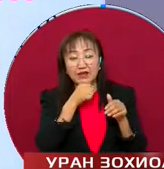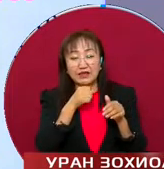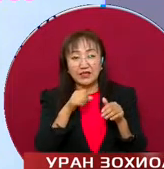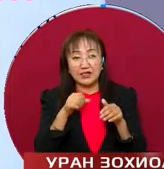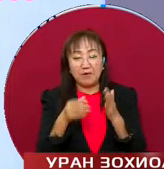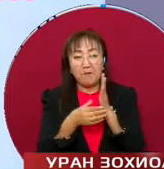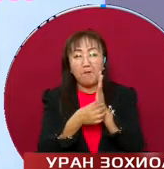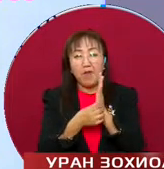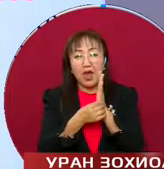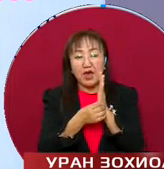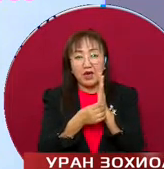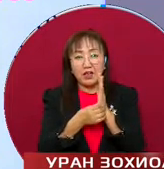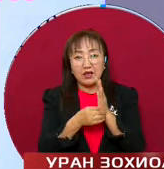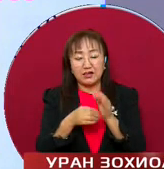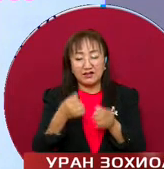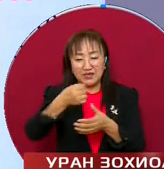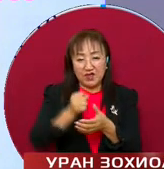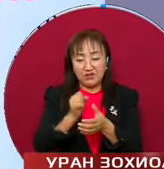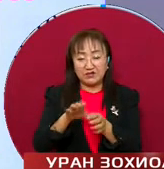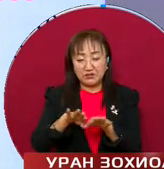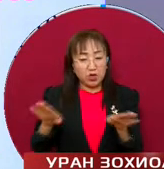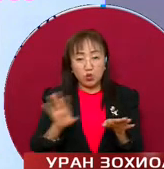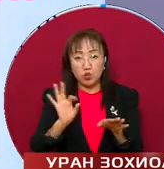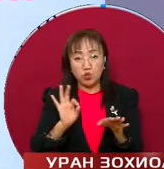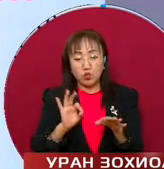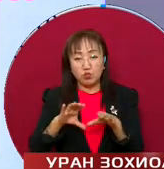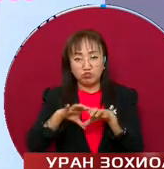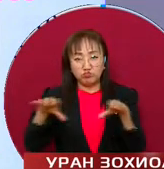Бог малын дэлгээгүй бүтэн махыг гулууц гэж.